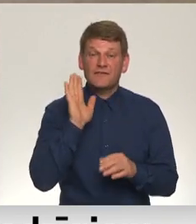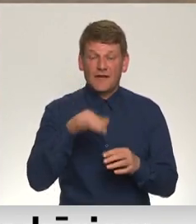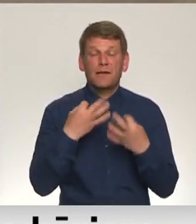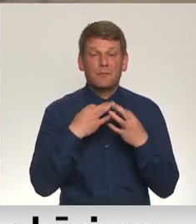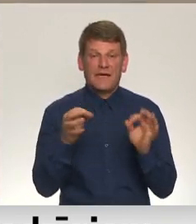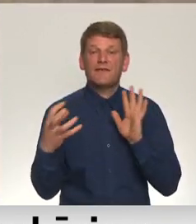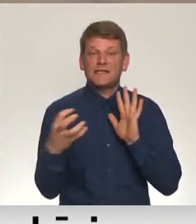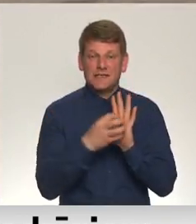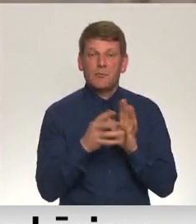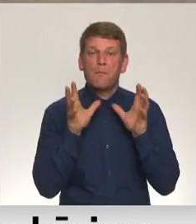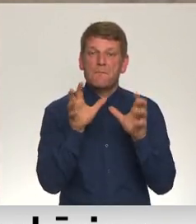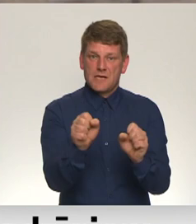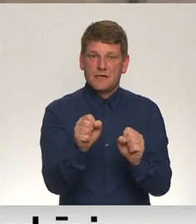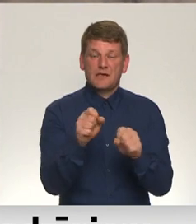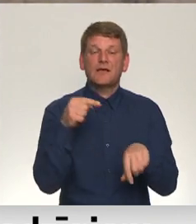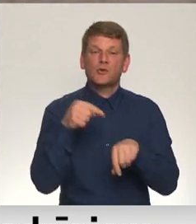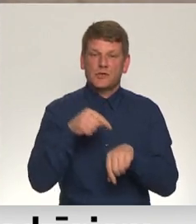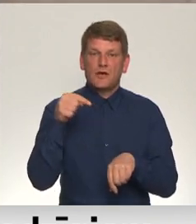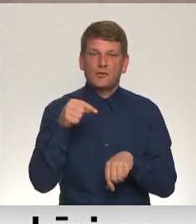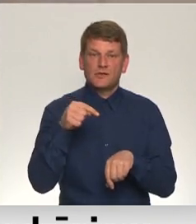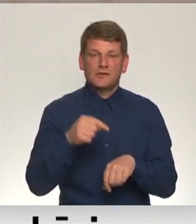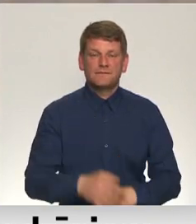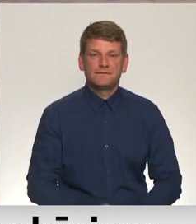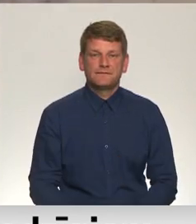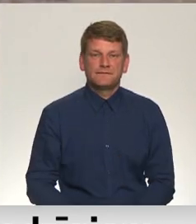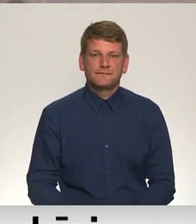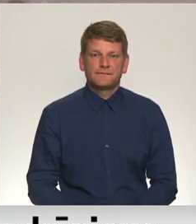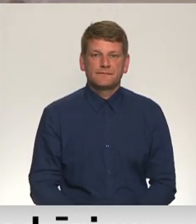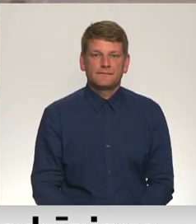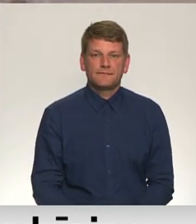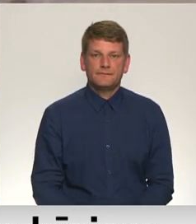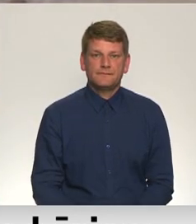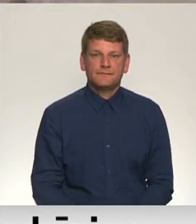brīvības simbolam pieskarties un sajust. Aija Kīncēns Kupč, Latvijas televīzija.